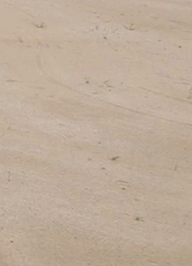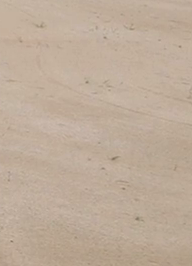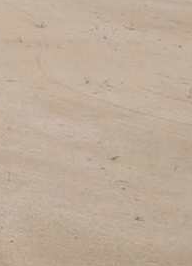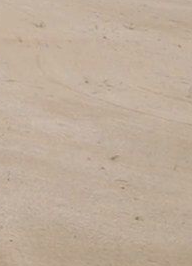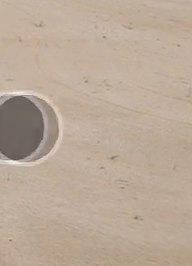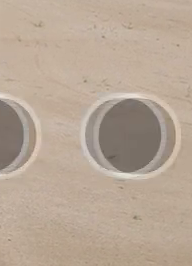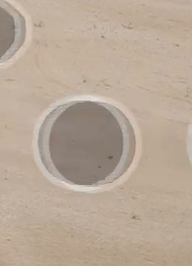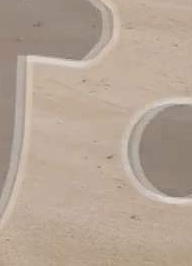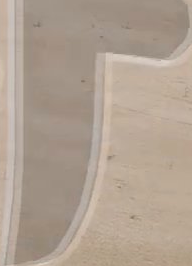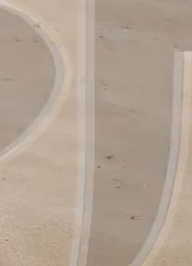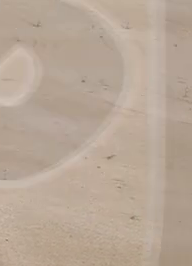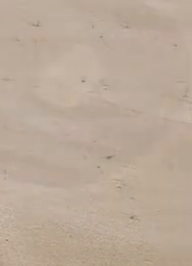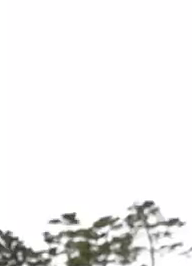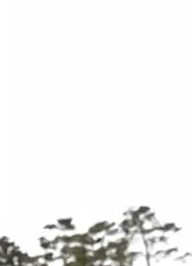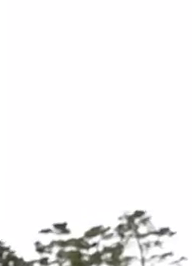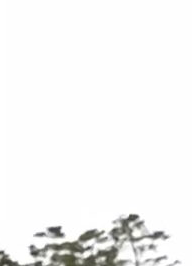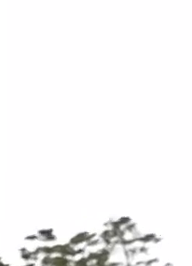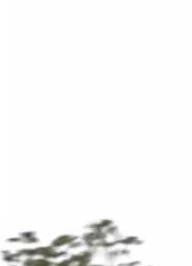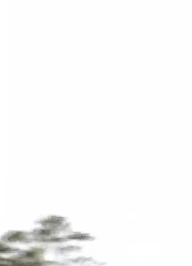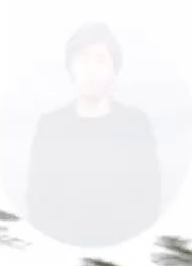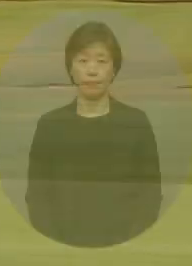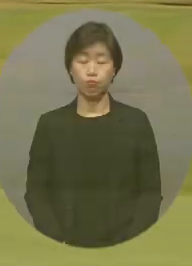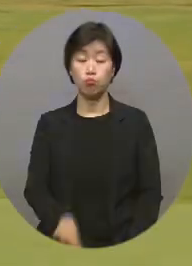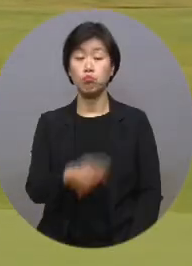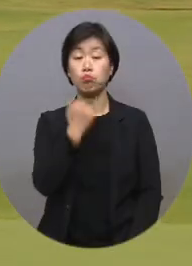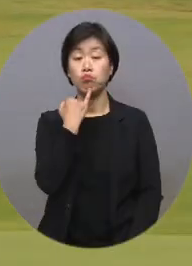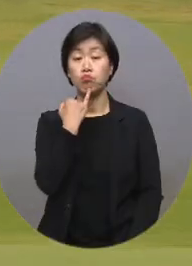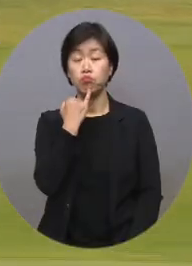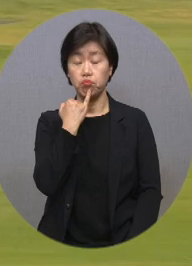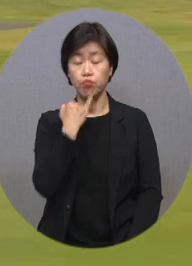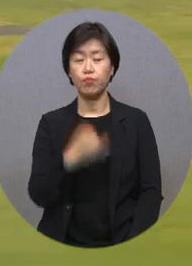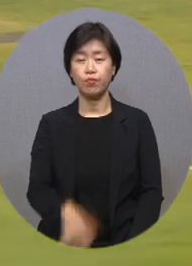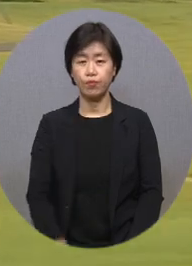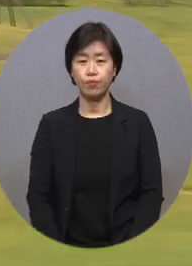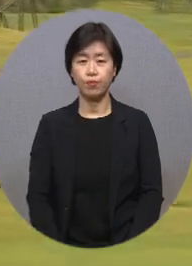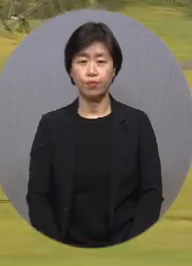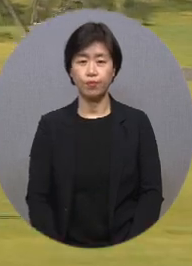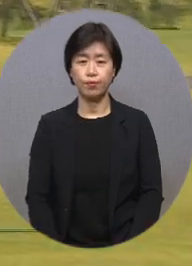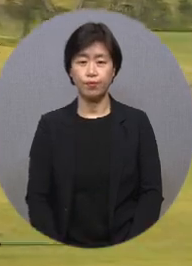어, 우와! 아하. 잘 쳤어? 괜찮아, 괜찮아.